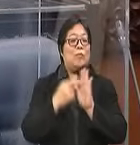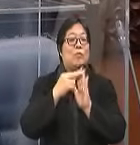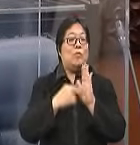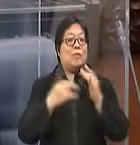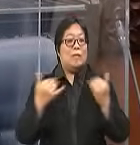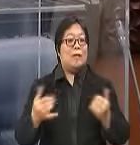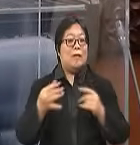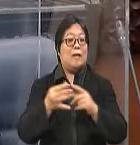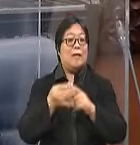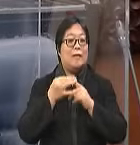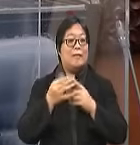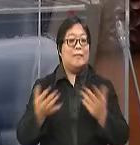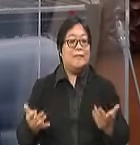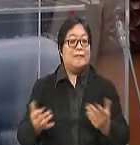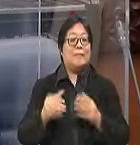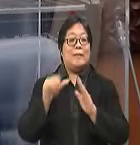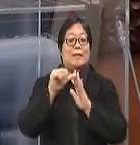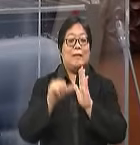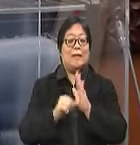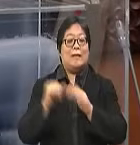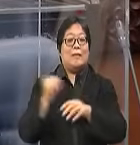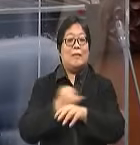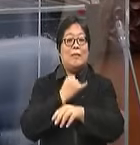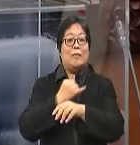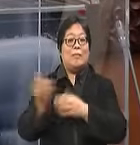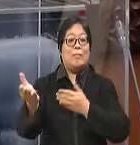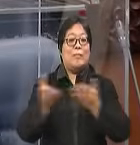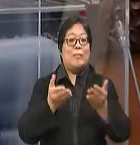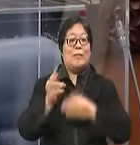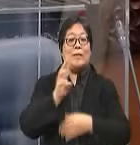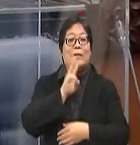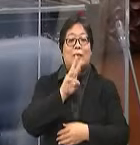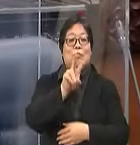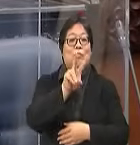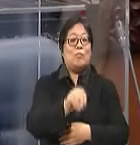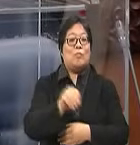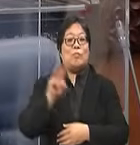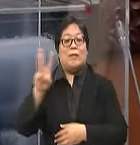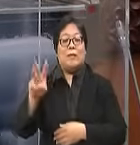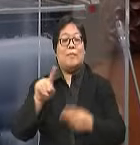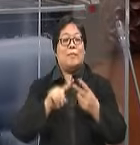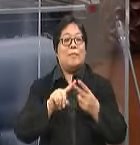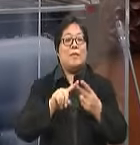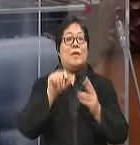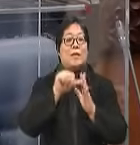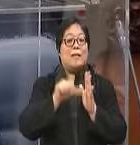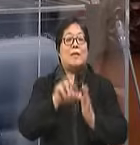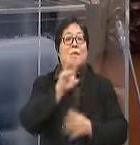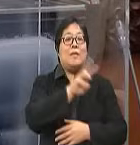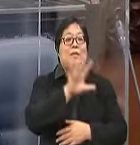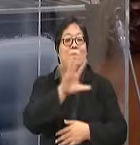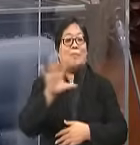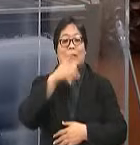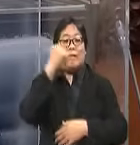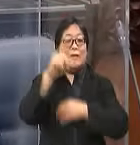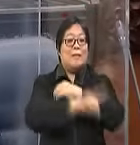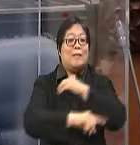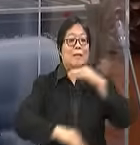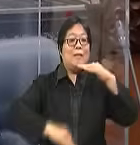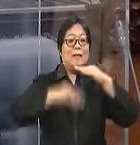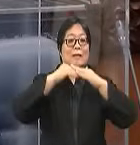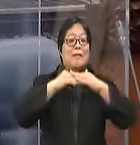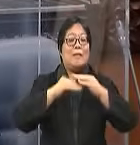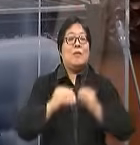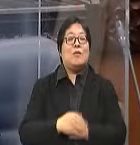sedih ada khususnya atau industi penghematan air 2006 akta 65 cranel Dando maksimal